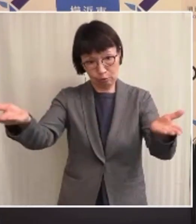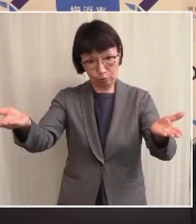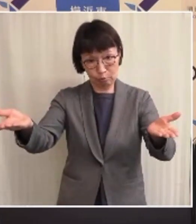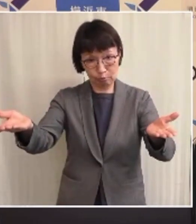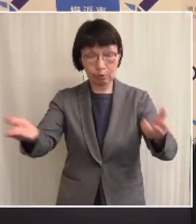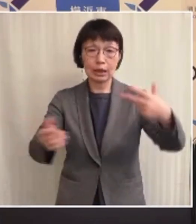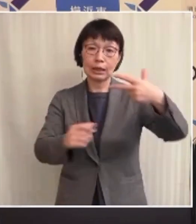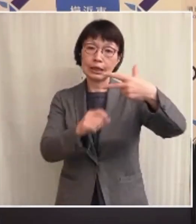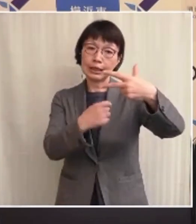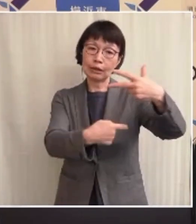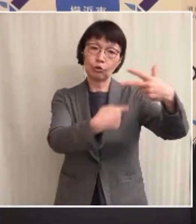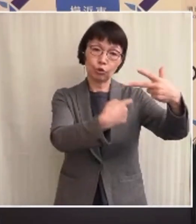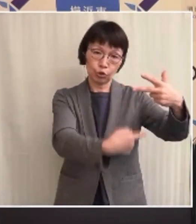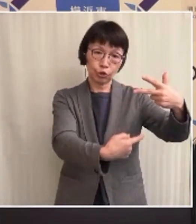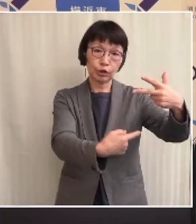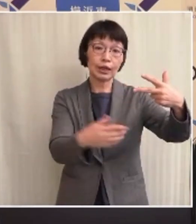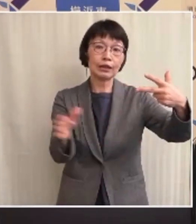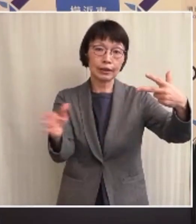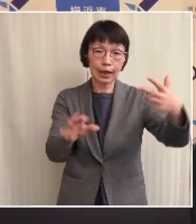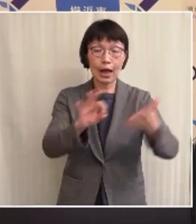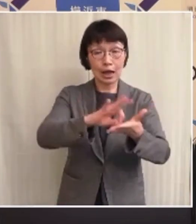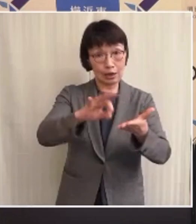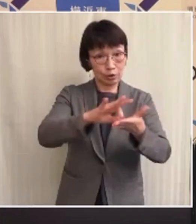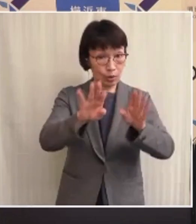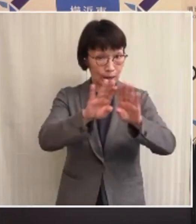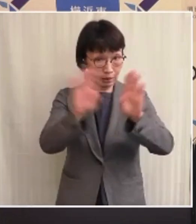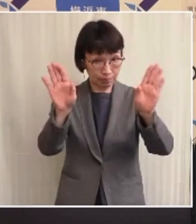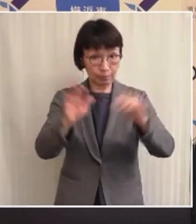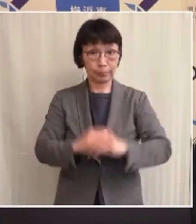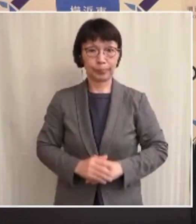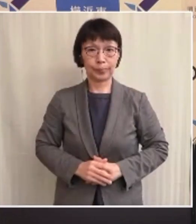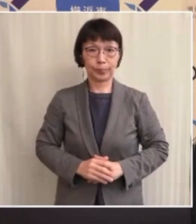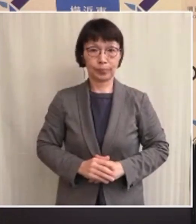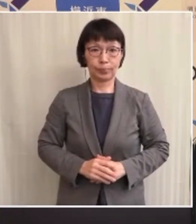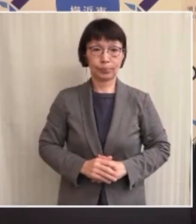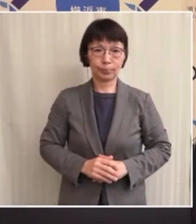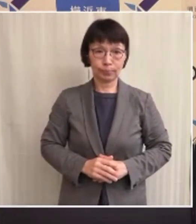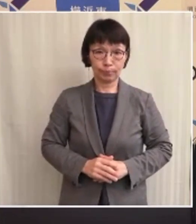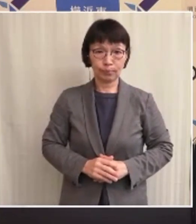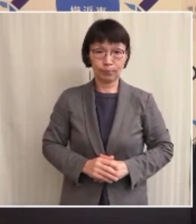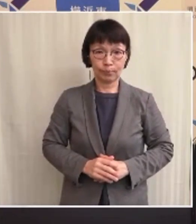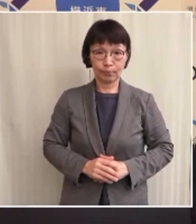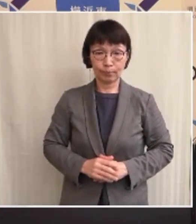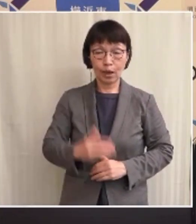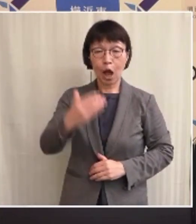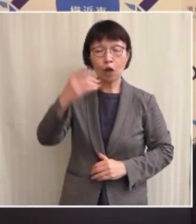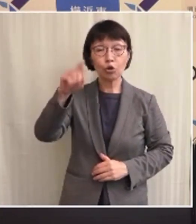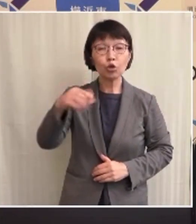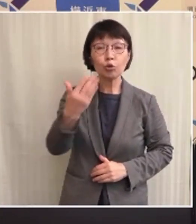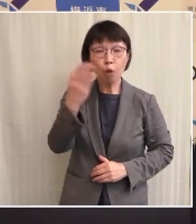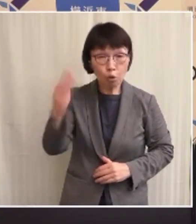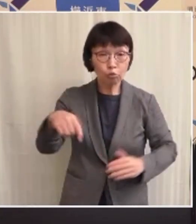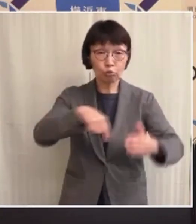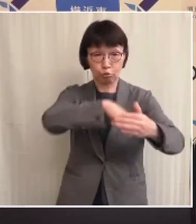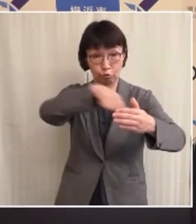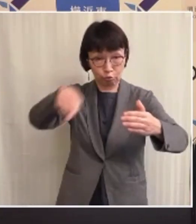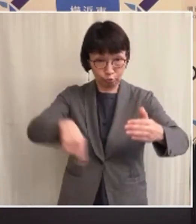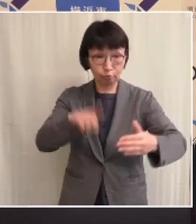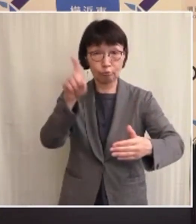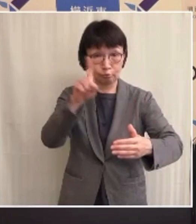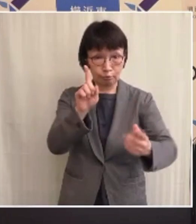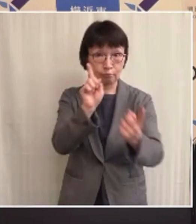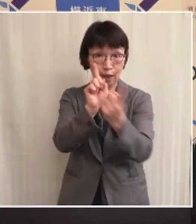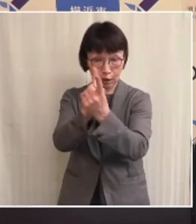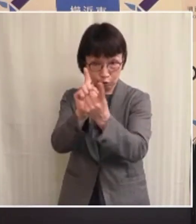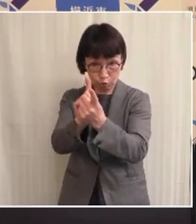、7月1日から利用開始いたします。クーポンの概要ですが、対象は